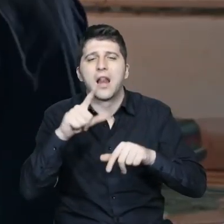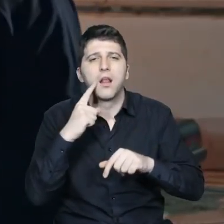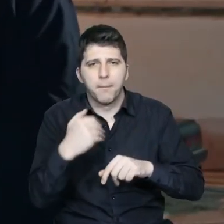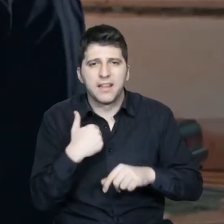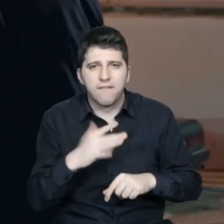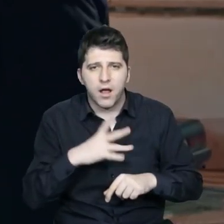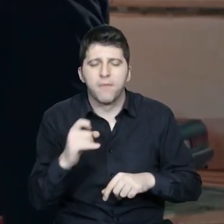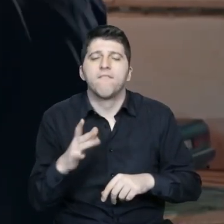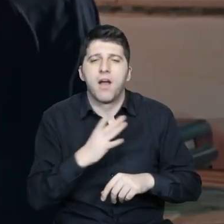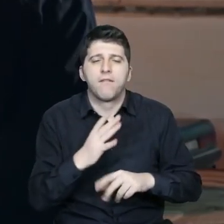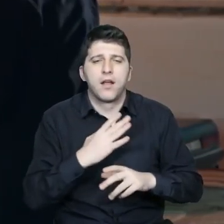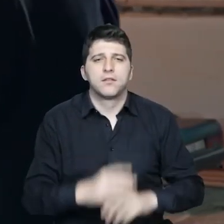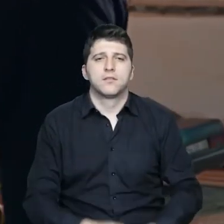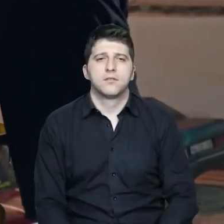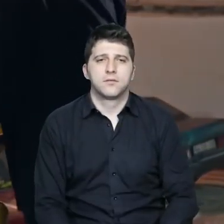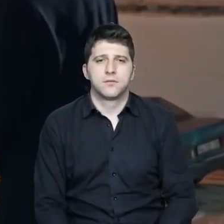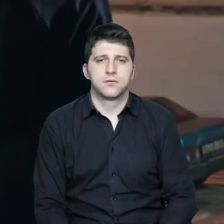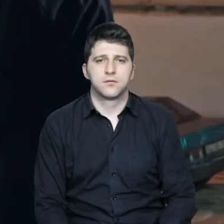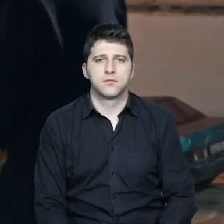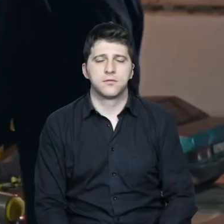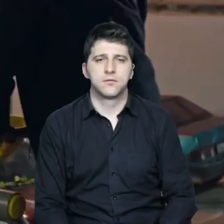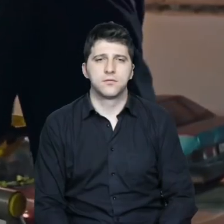var mı? Var, ver.